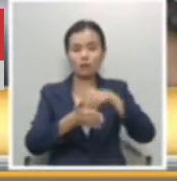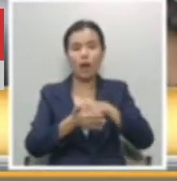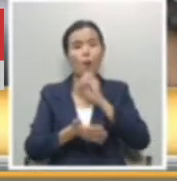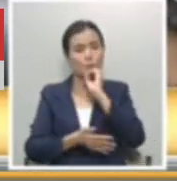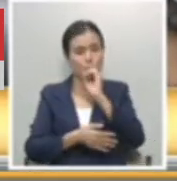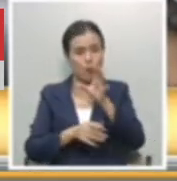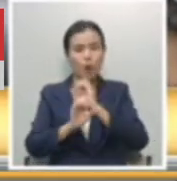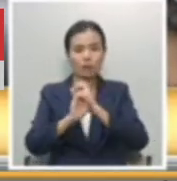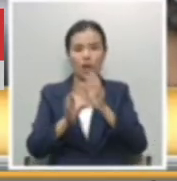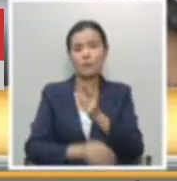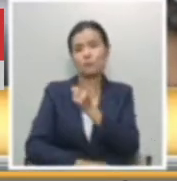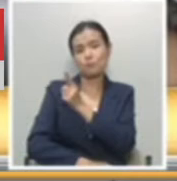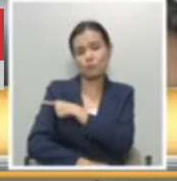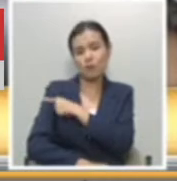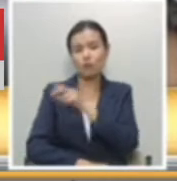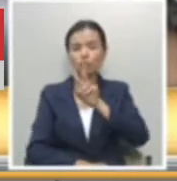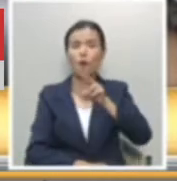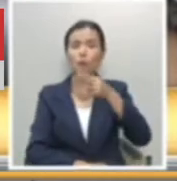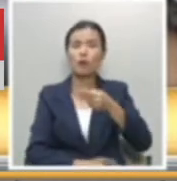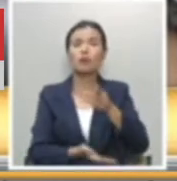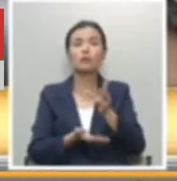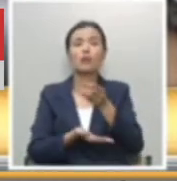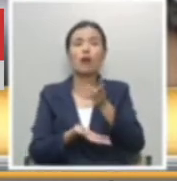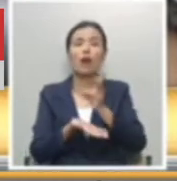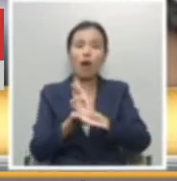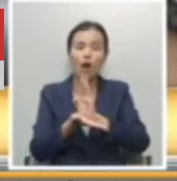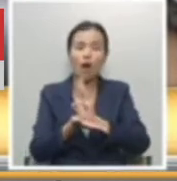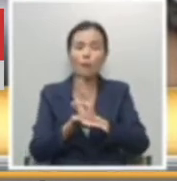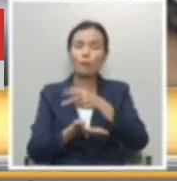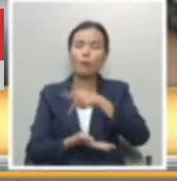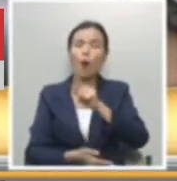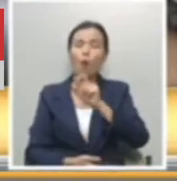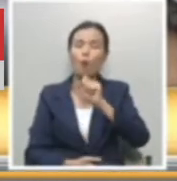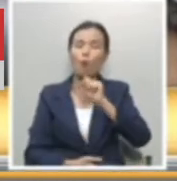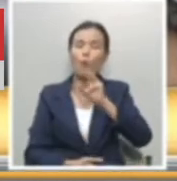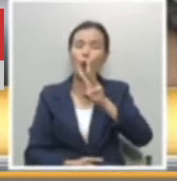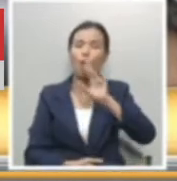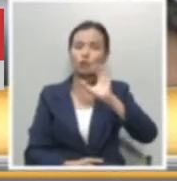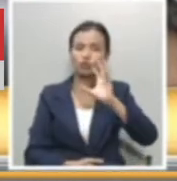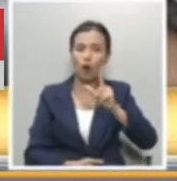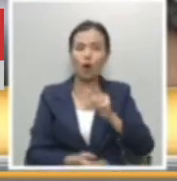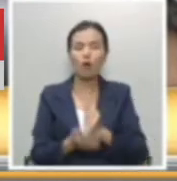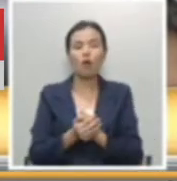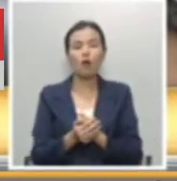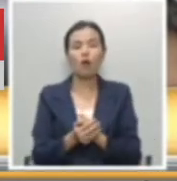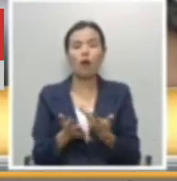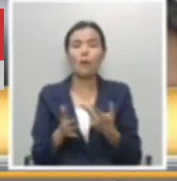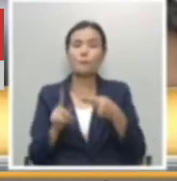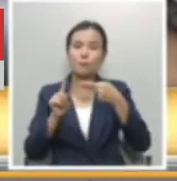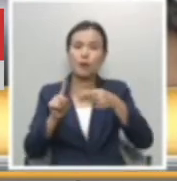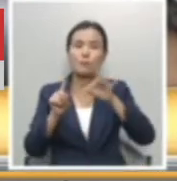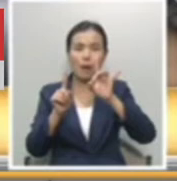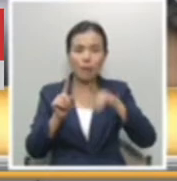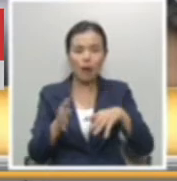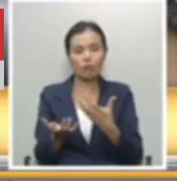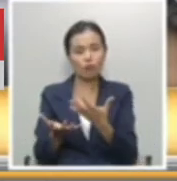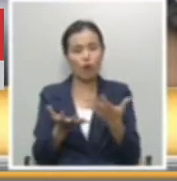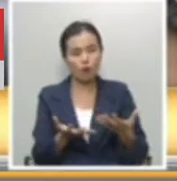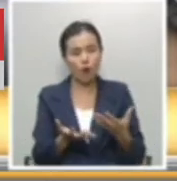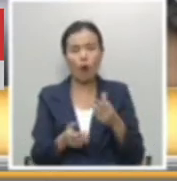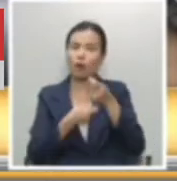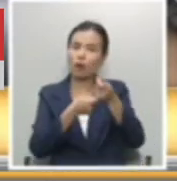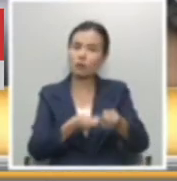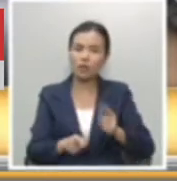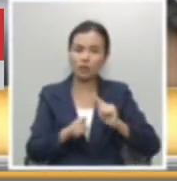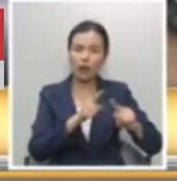นละครับปริญญาตรี 20,000 อาชีวะ 18,000 นะครับค่าแรง425บาทสินค้าเกษตรทั้งหลายจะต้องได้ราคา